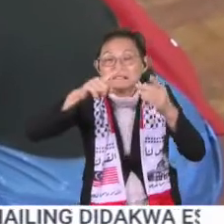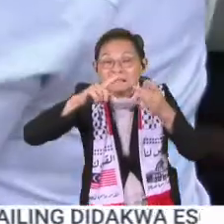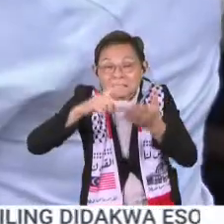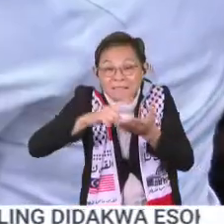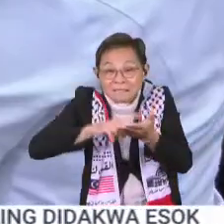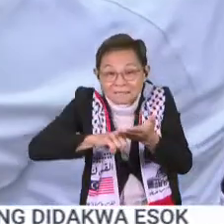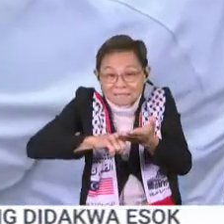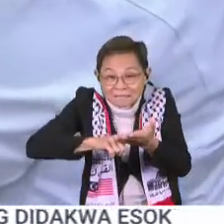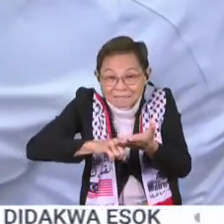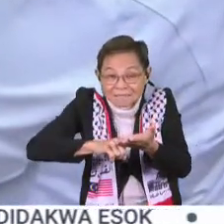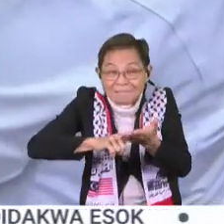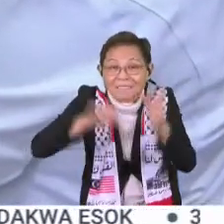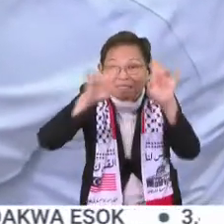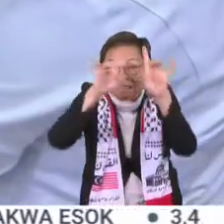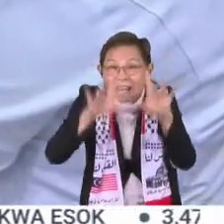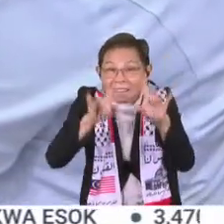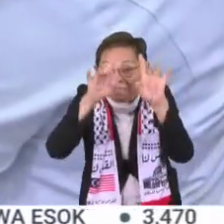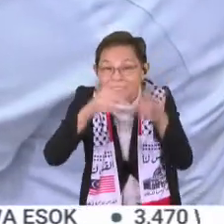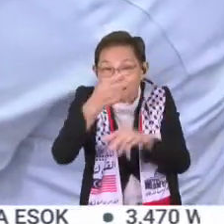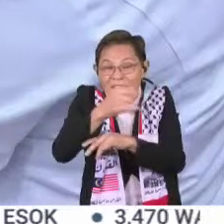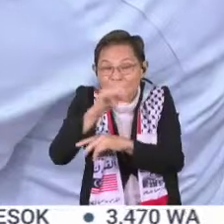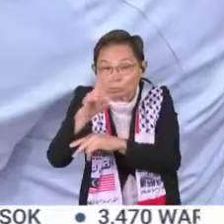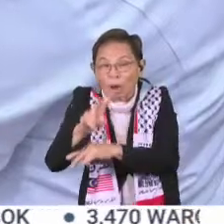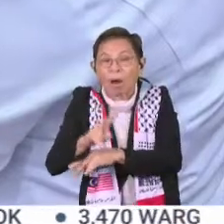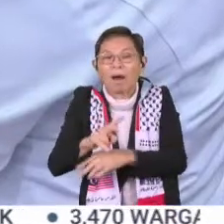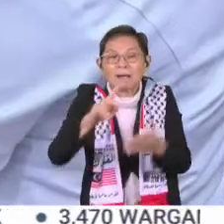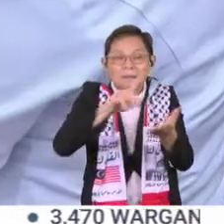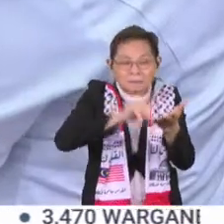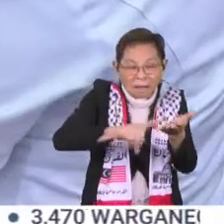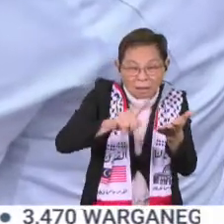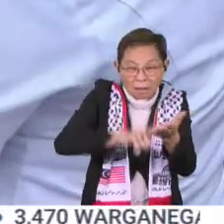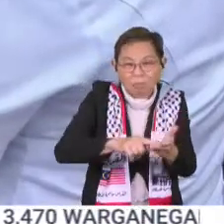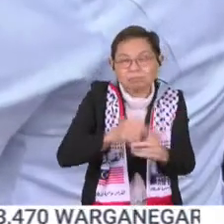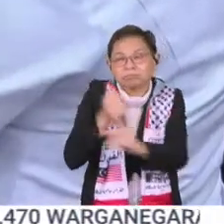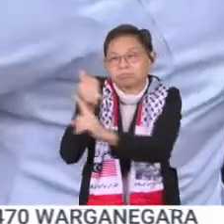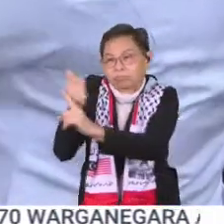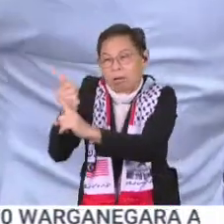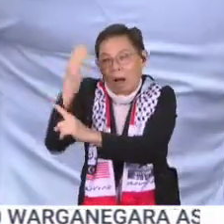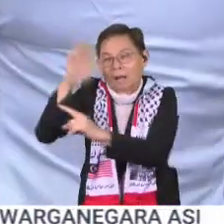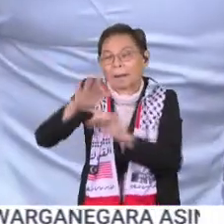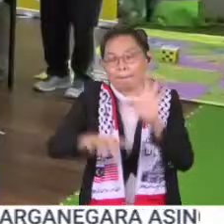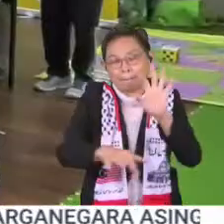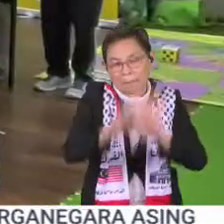akan diperluaskan dengan pelaksanaan saringan kendiri yang akan menjadi pilihan tambahan.